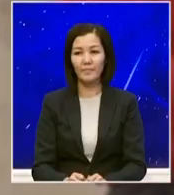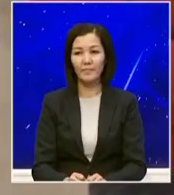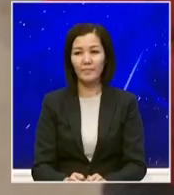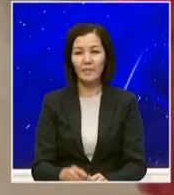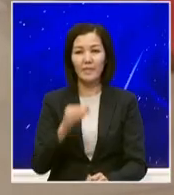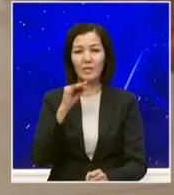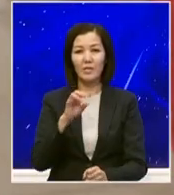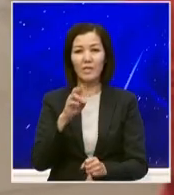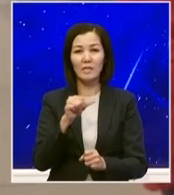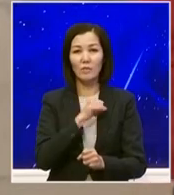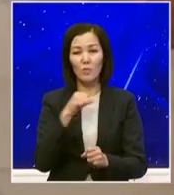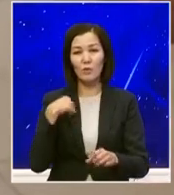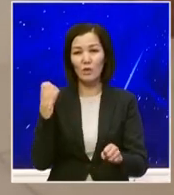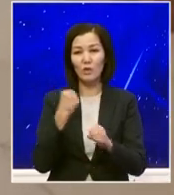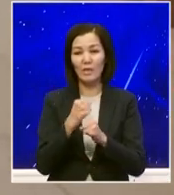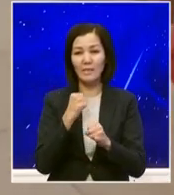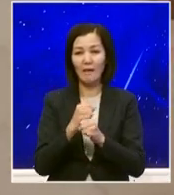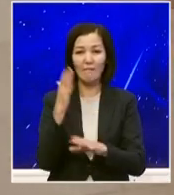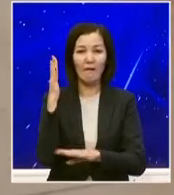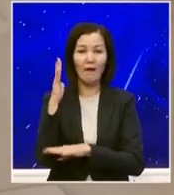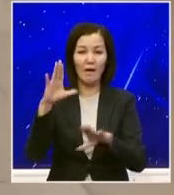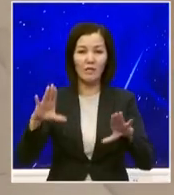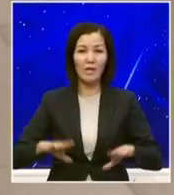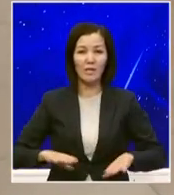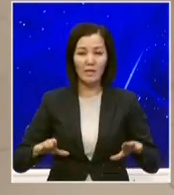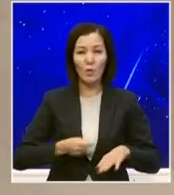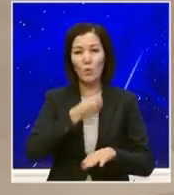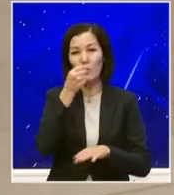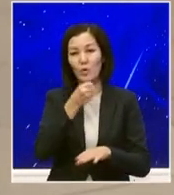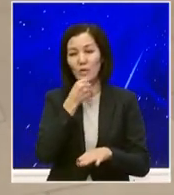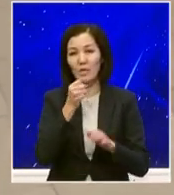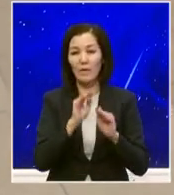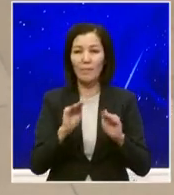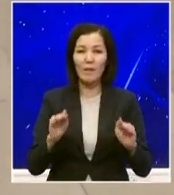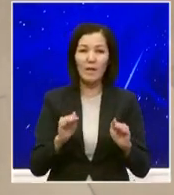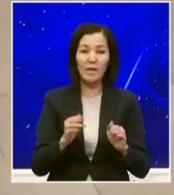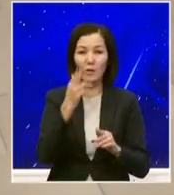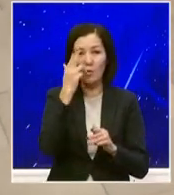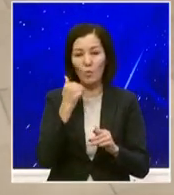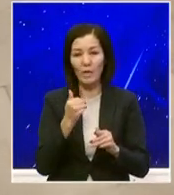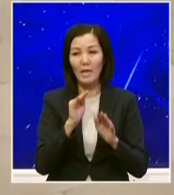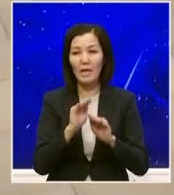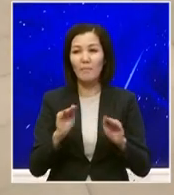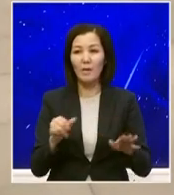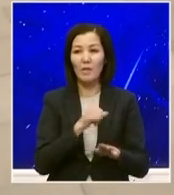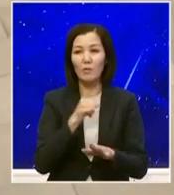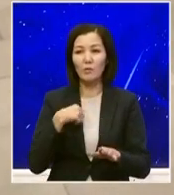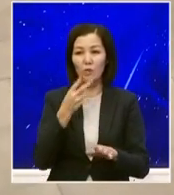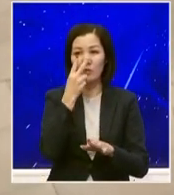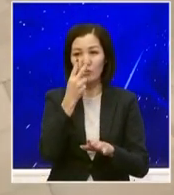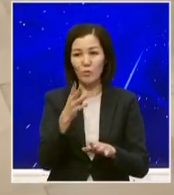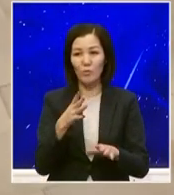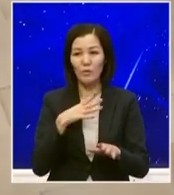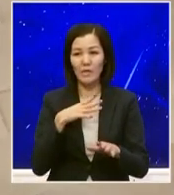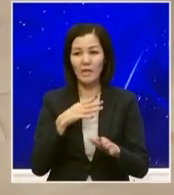Жең сағамыздың қолынан шыққан бұл ағашаттар балаға да ересек адамдарға да қолайлы. Ал мына жеткіншектер өздеріңіз көріп отырғандай